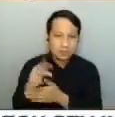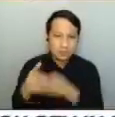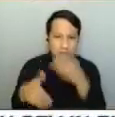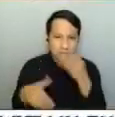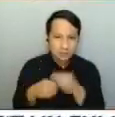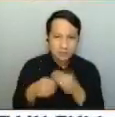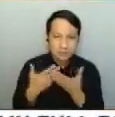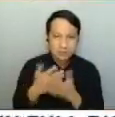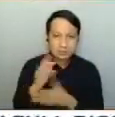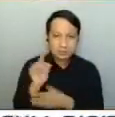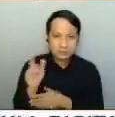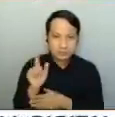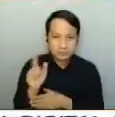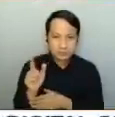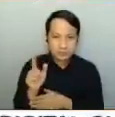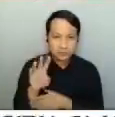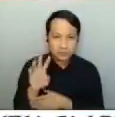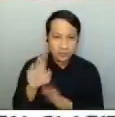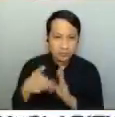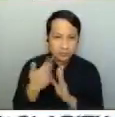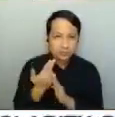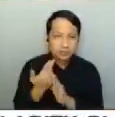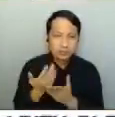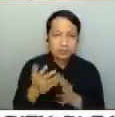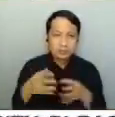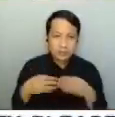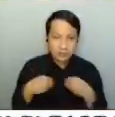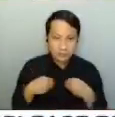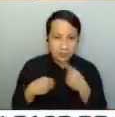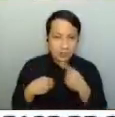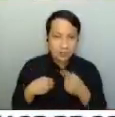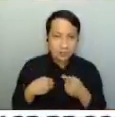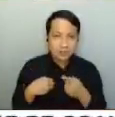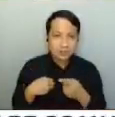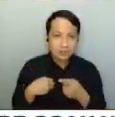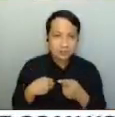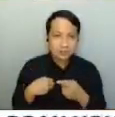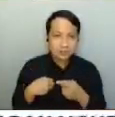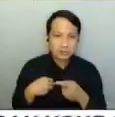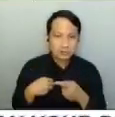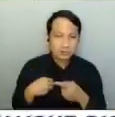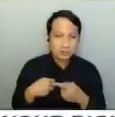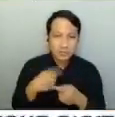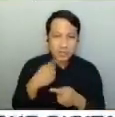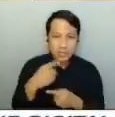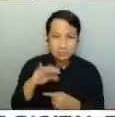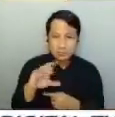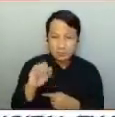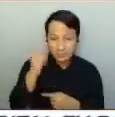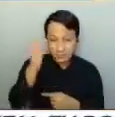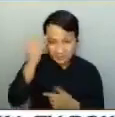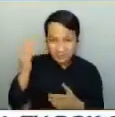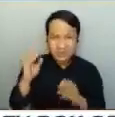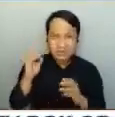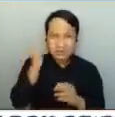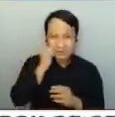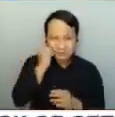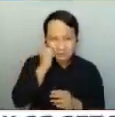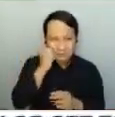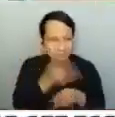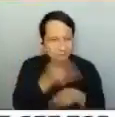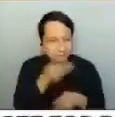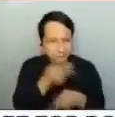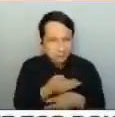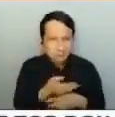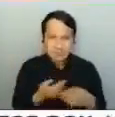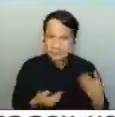Naglabas ng ilang revelasyon si reigning Miss Universe Philippines Rabia Mateo tungkol sa kanyang sarili. Ibinahagi ni